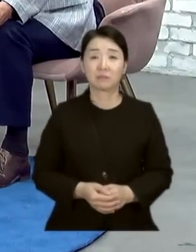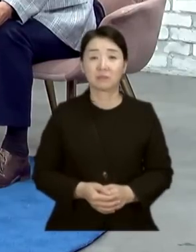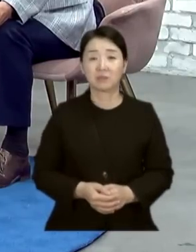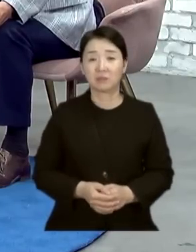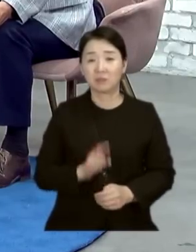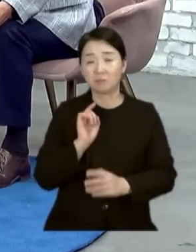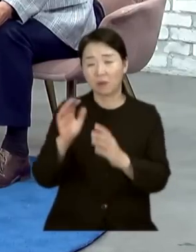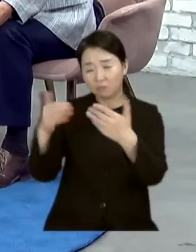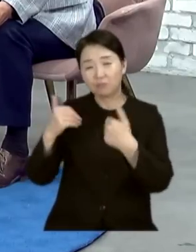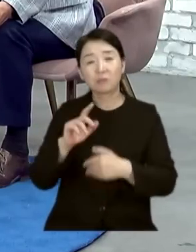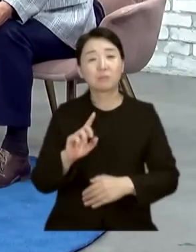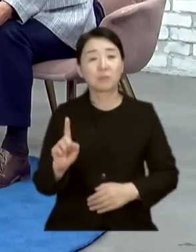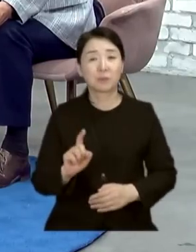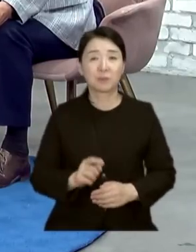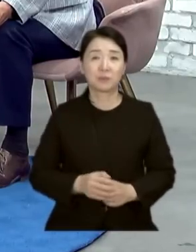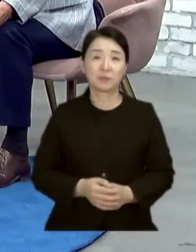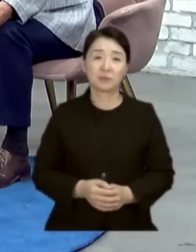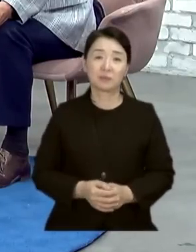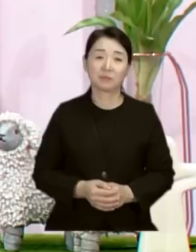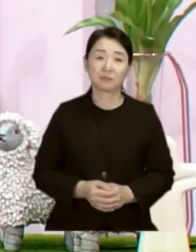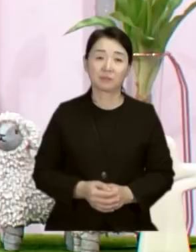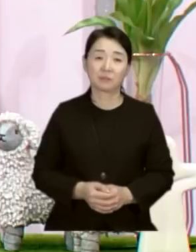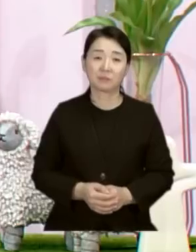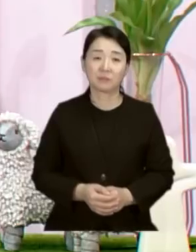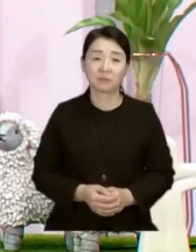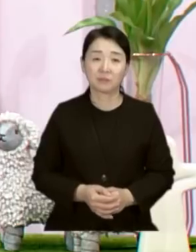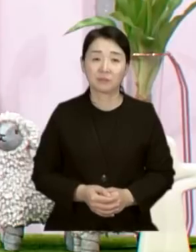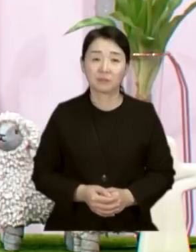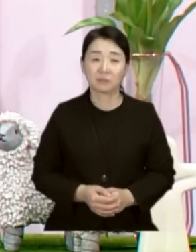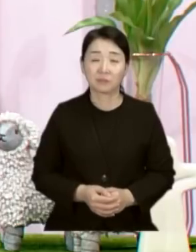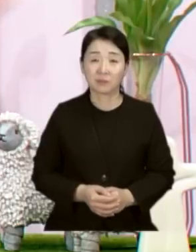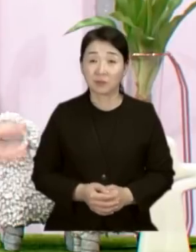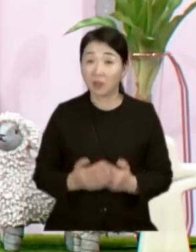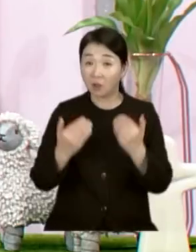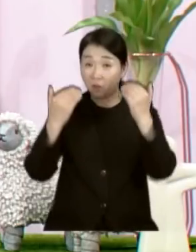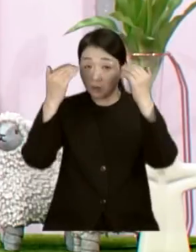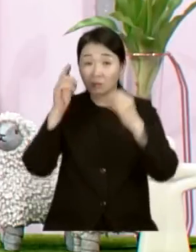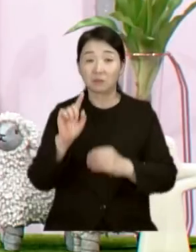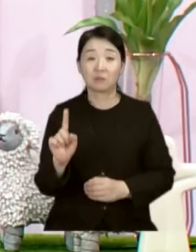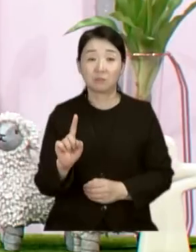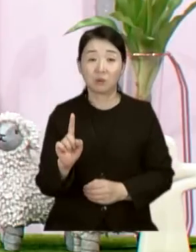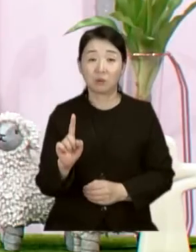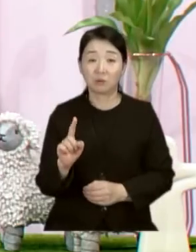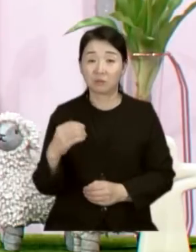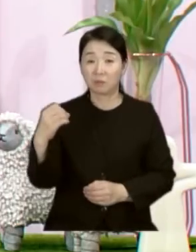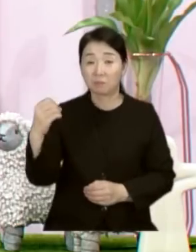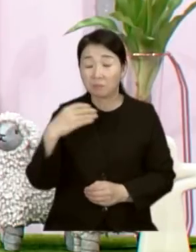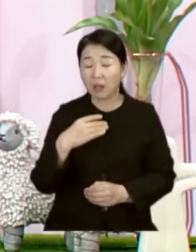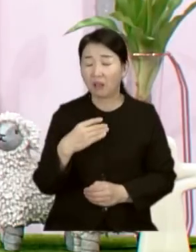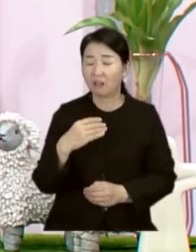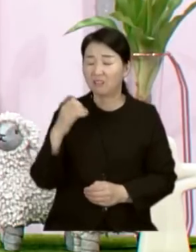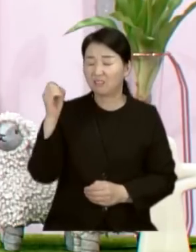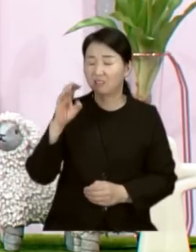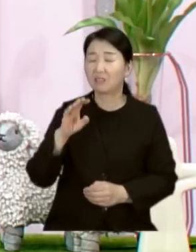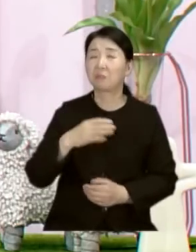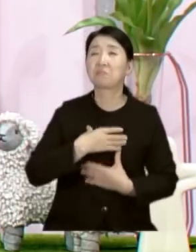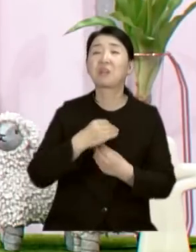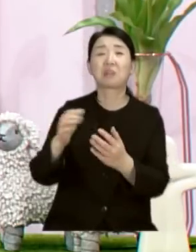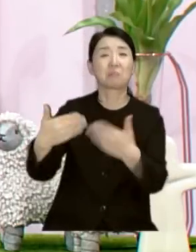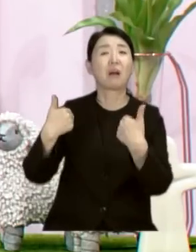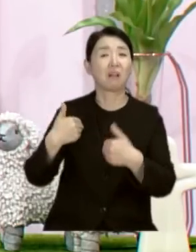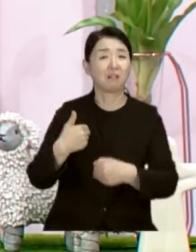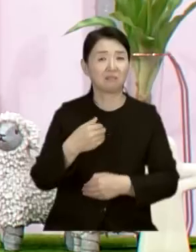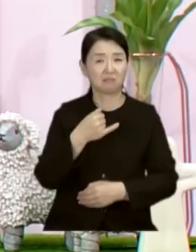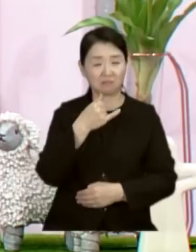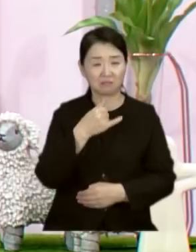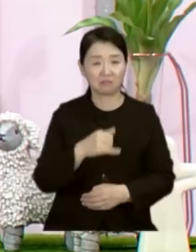어쩜 그렇게 무례하실 수가 있을까요? 네, 이제 주변에 그런 분들이 어른들은 또 이제 또 말씀을 이렇게 거르시지 않고 그냥 편하게들